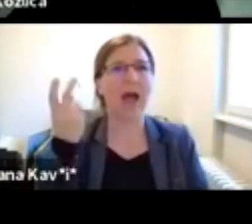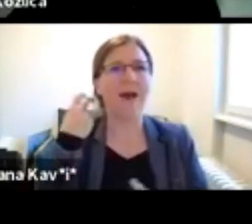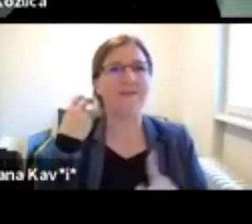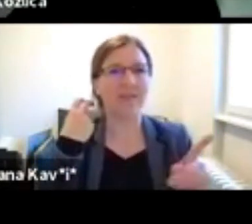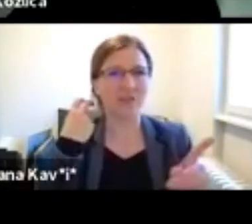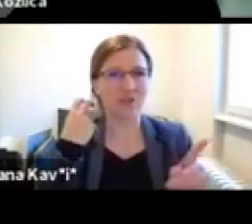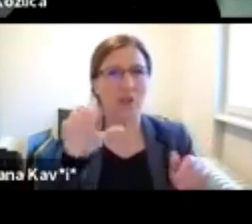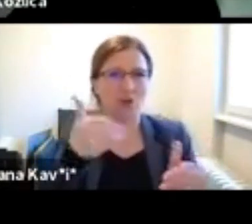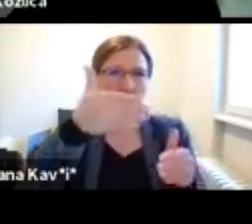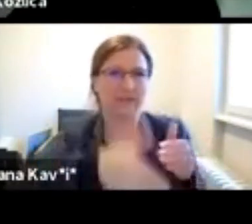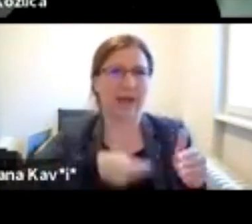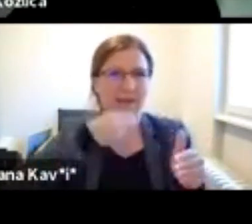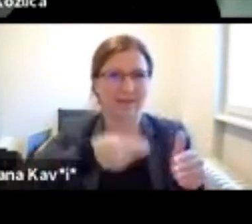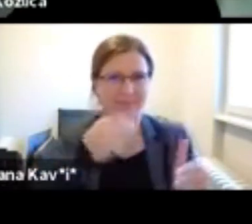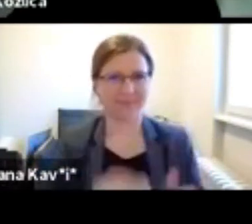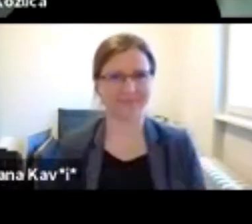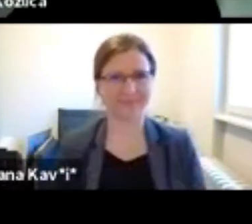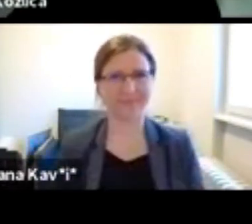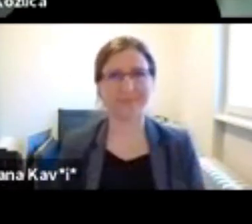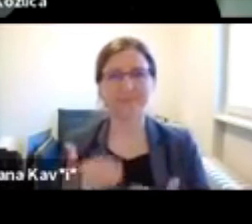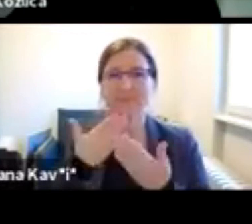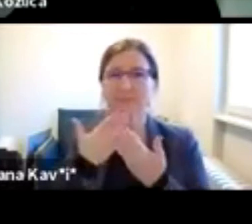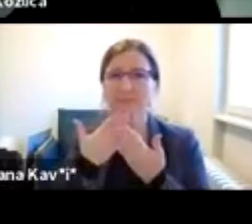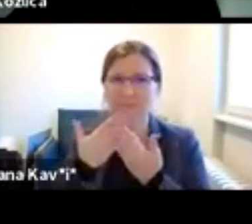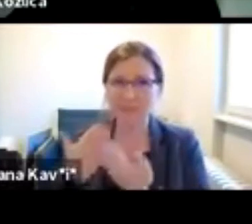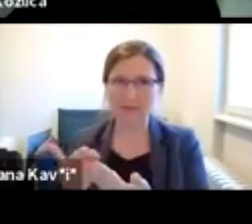ti. Hvala ti, ravnatelju.